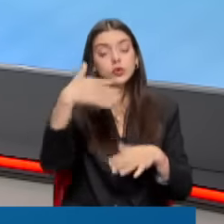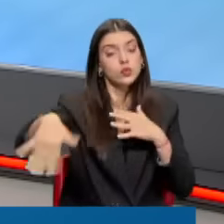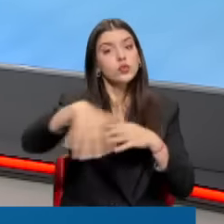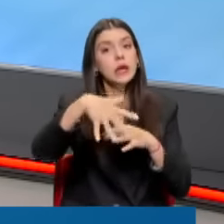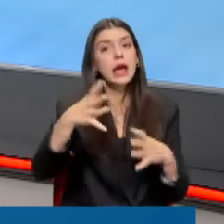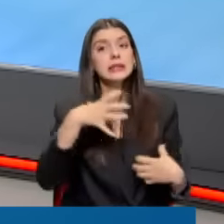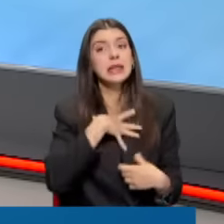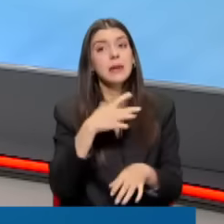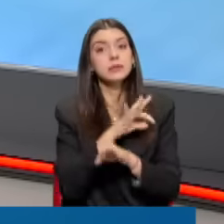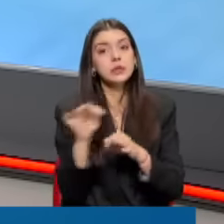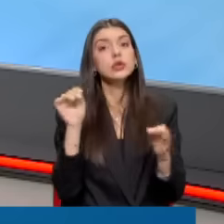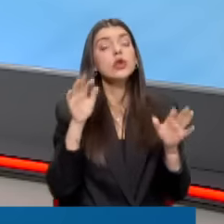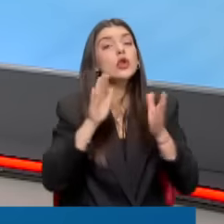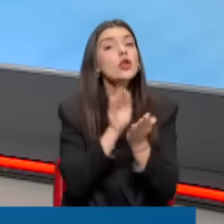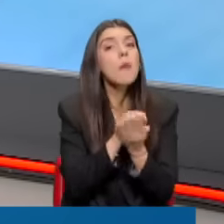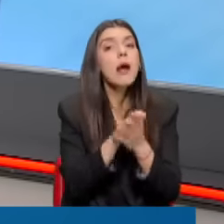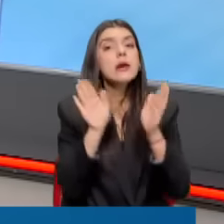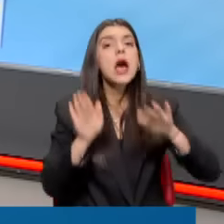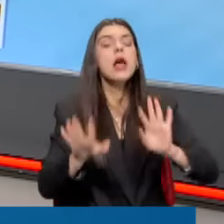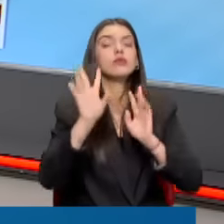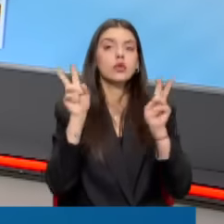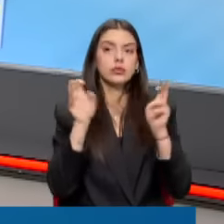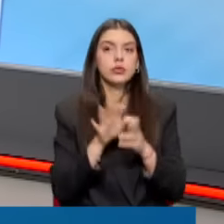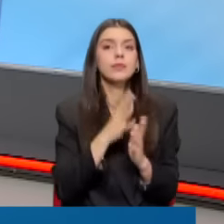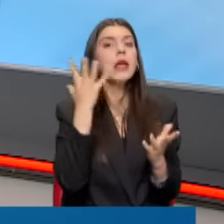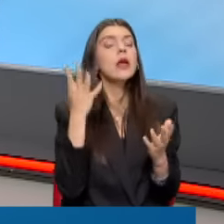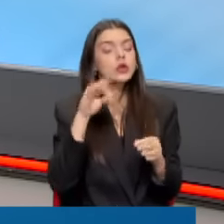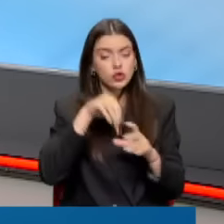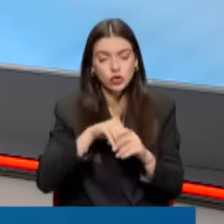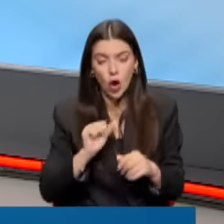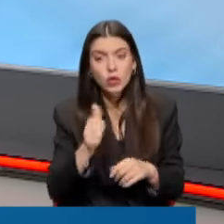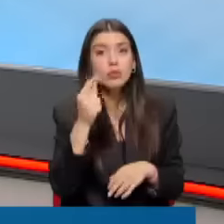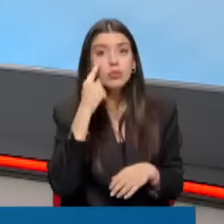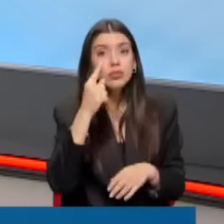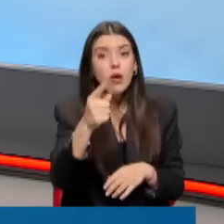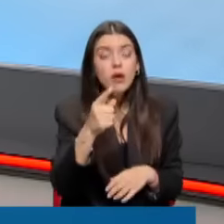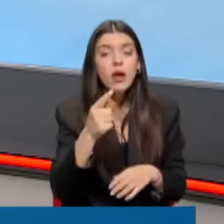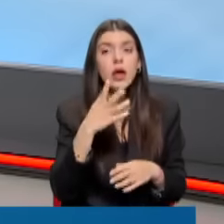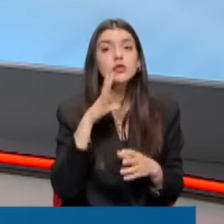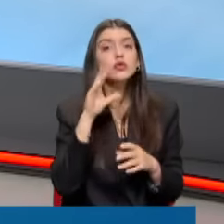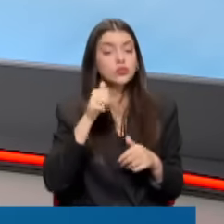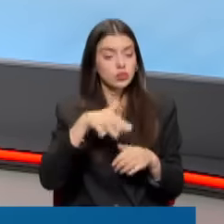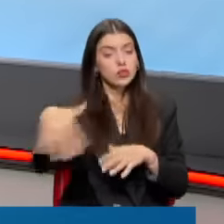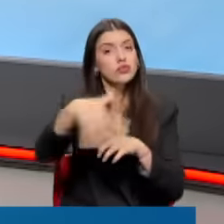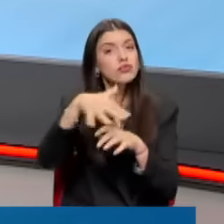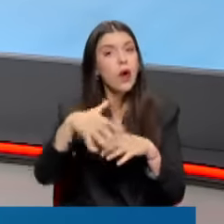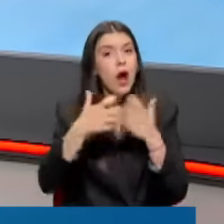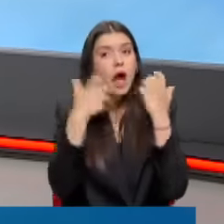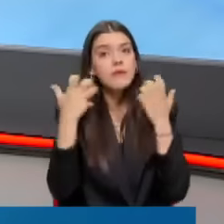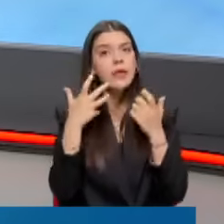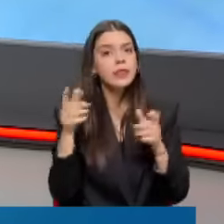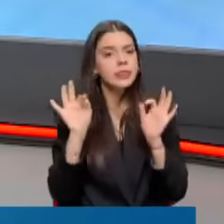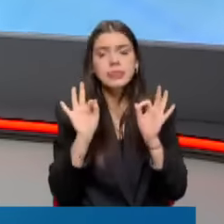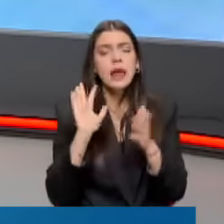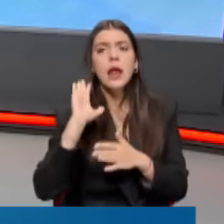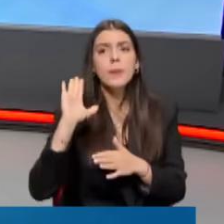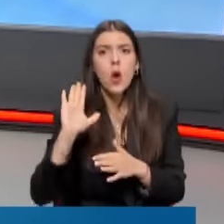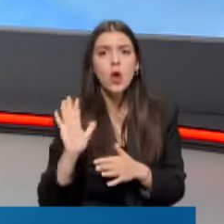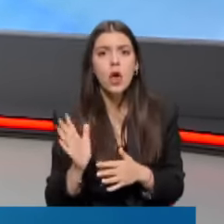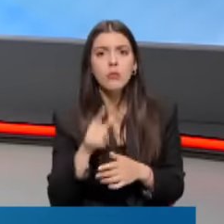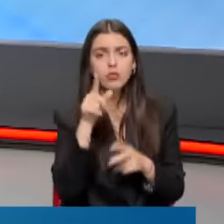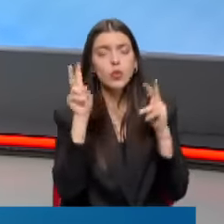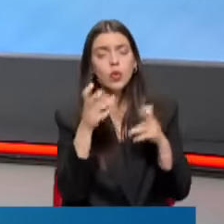kalmayacak vurgusu var Son Günlerin en çok tartışılan Konu başlığı Sokak hayvanlarının akıbeti nereye böy öle bu